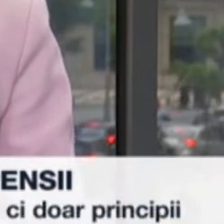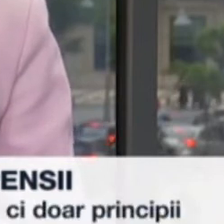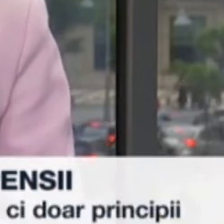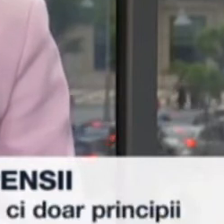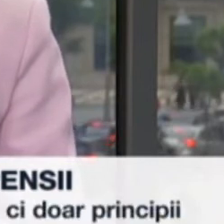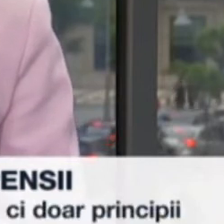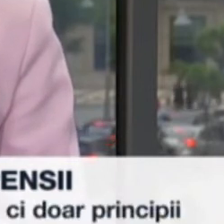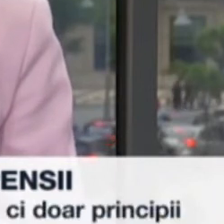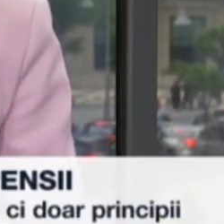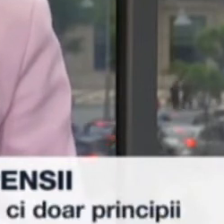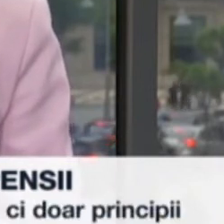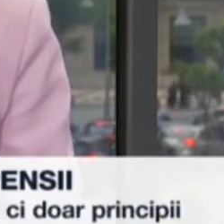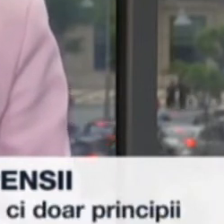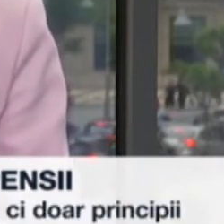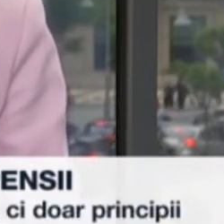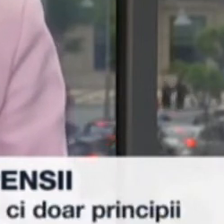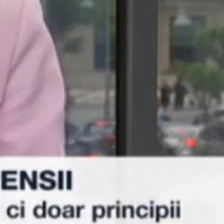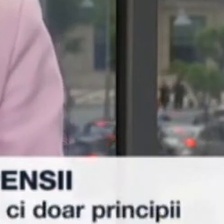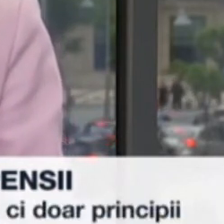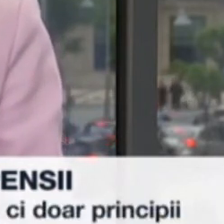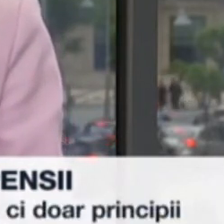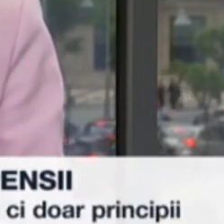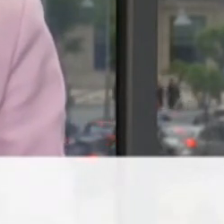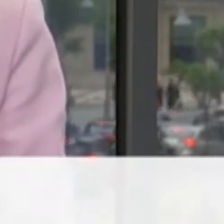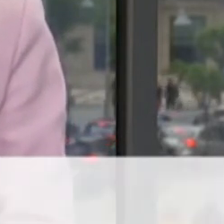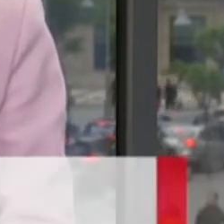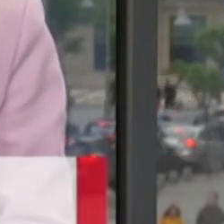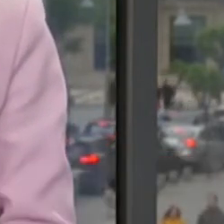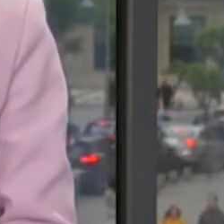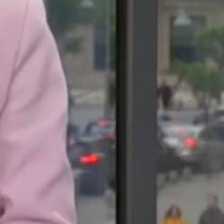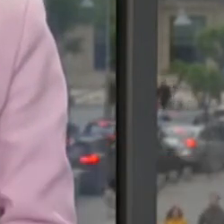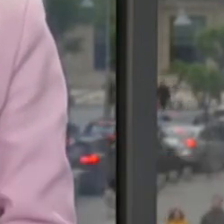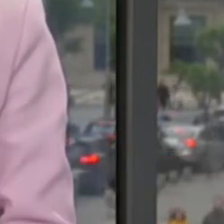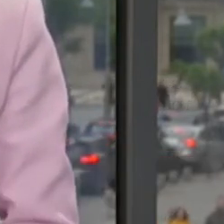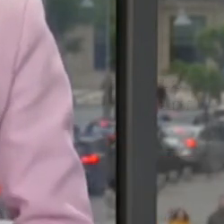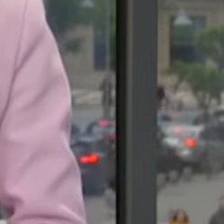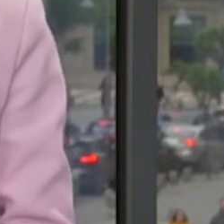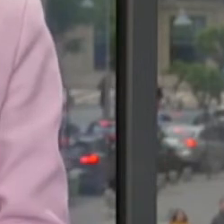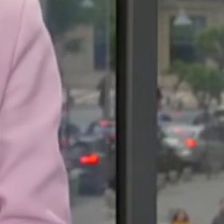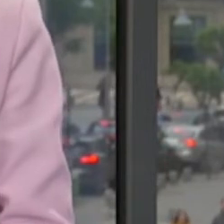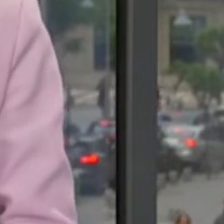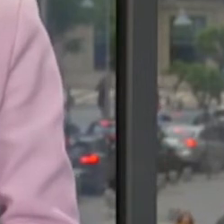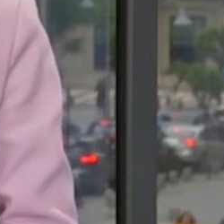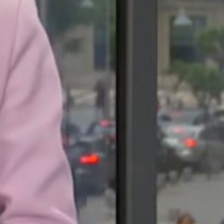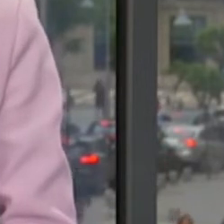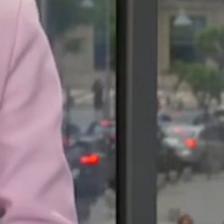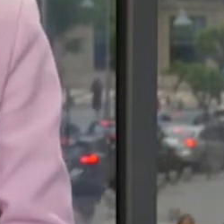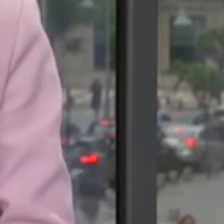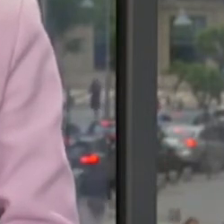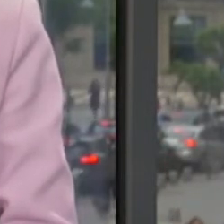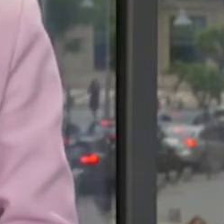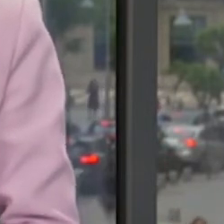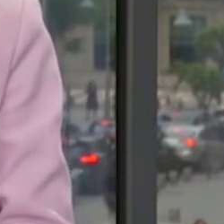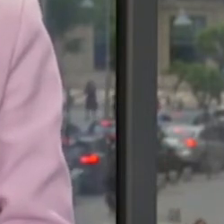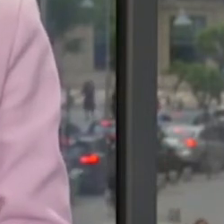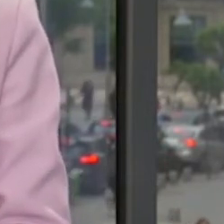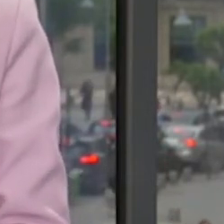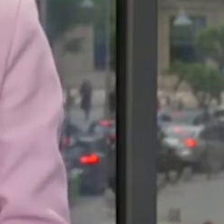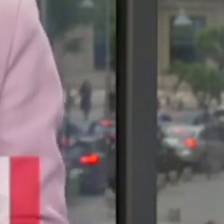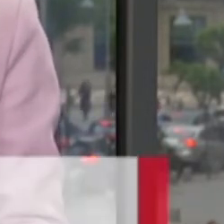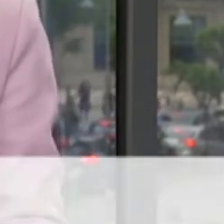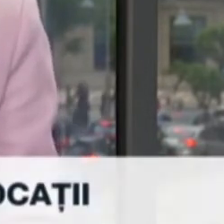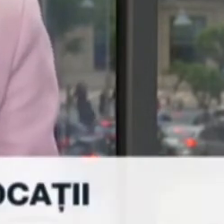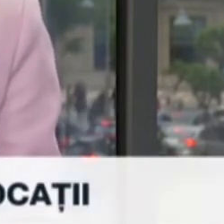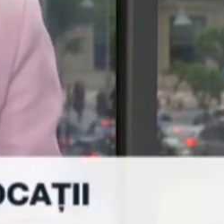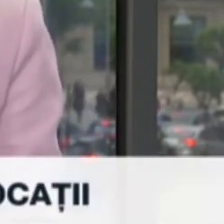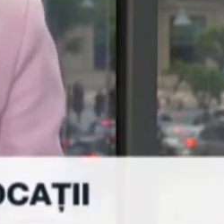Florin Câțu a anunțat că bugetul nu include o nouă creștere a alocațiilor. Guvernul ar putea da o ordonanță de urgență pentru a se asigura că nu va mai